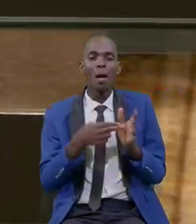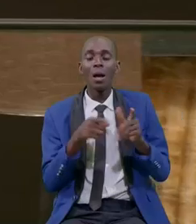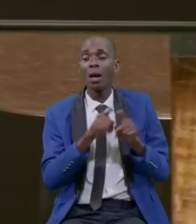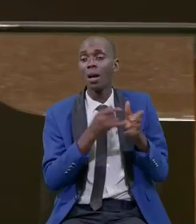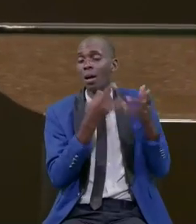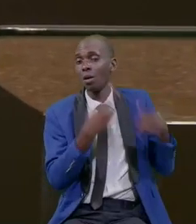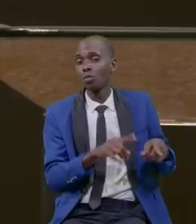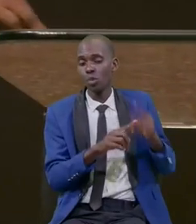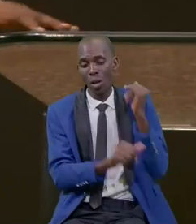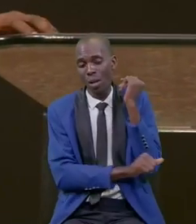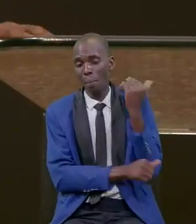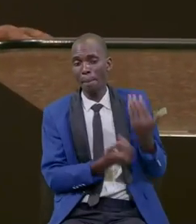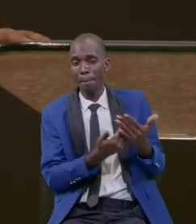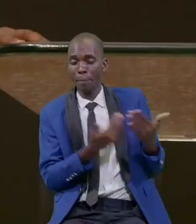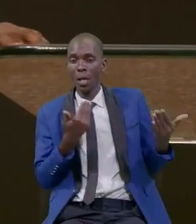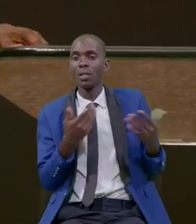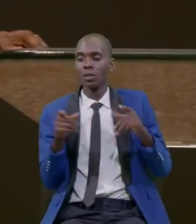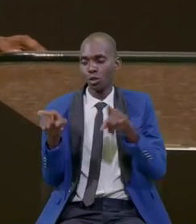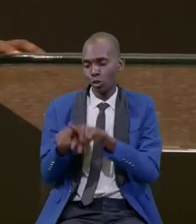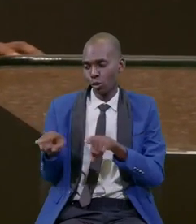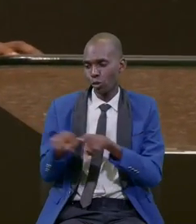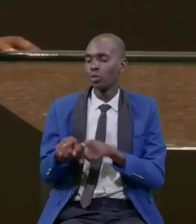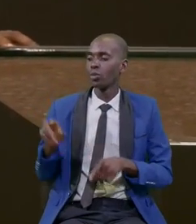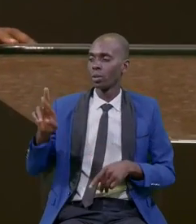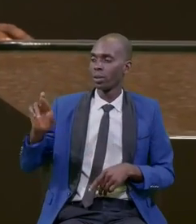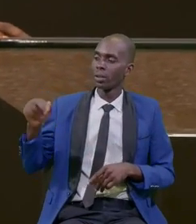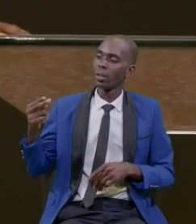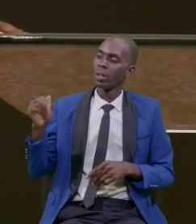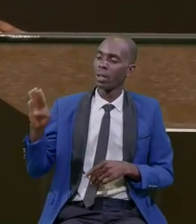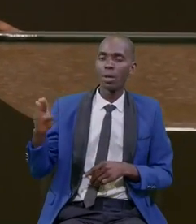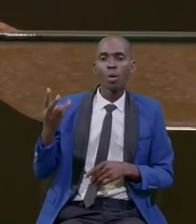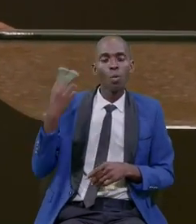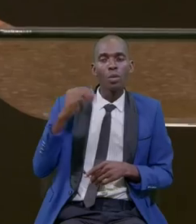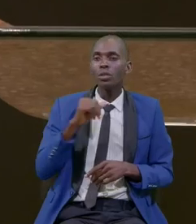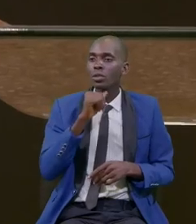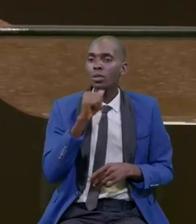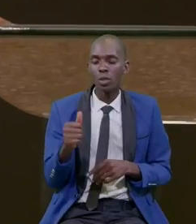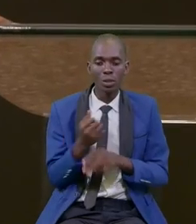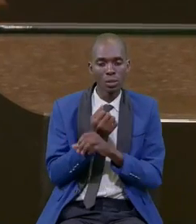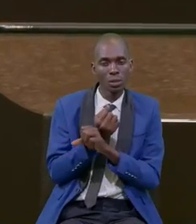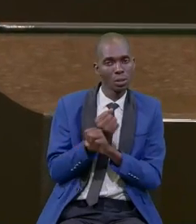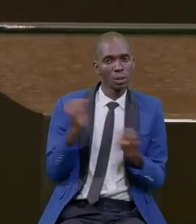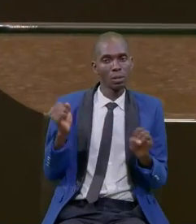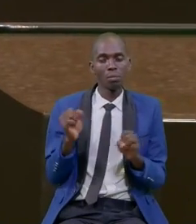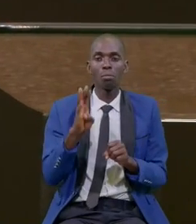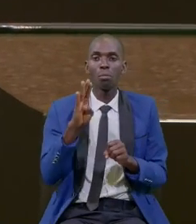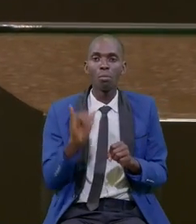la foi, Rahab, la prostituée, ne fut-elle pas également justifiée par les œuvres?